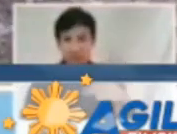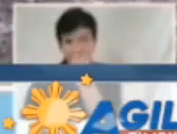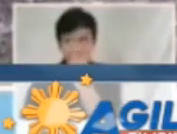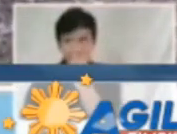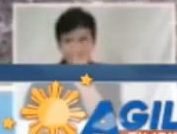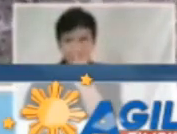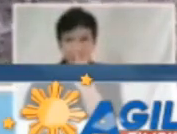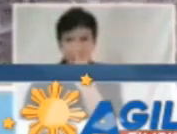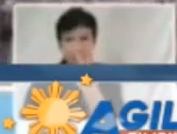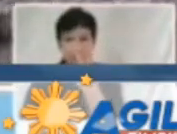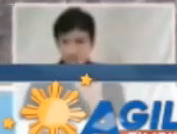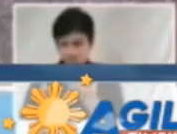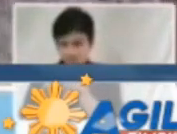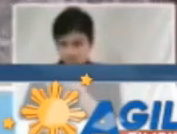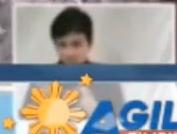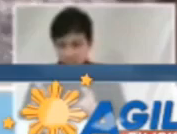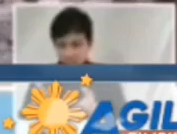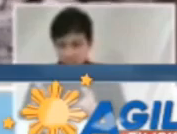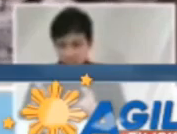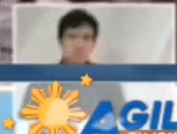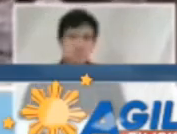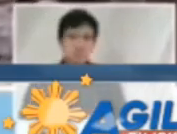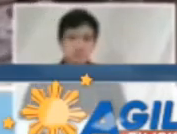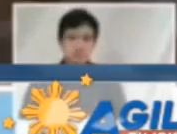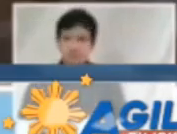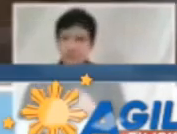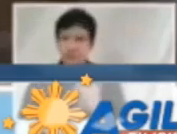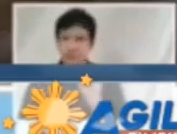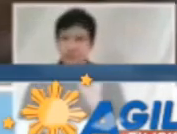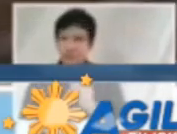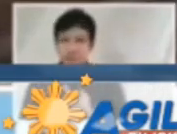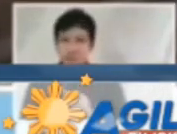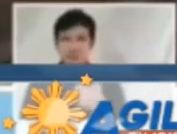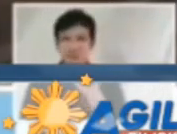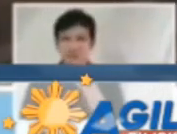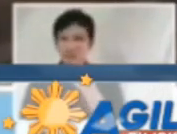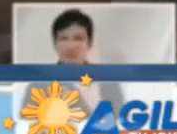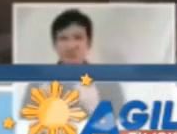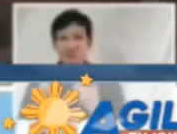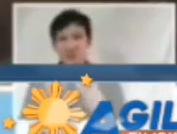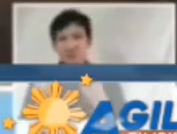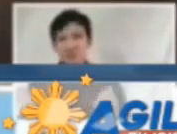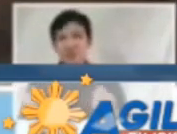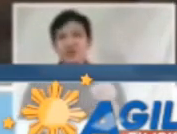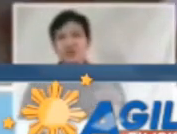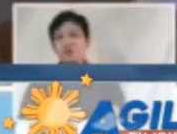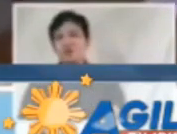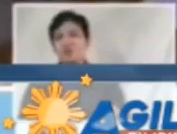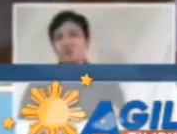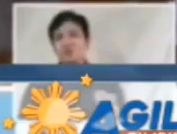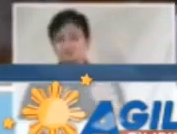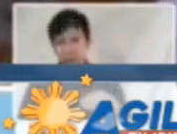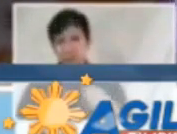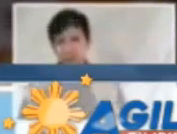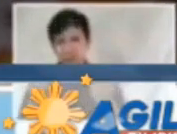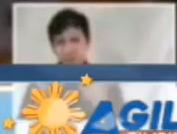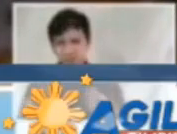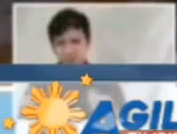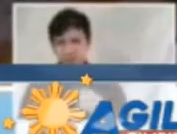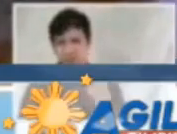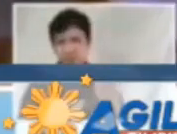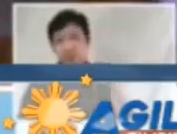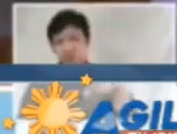yan na hinating ating mga kababayan, mga barangay kapitan, yung ayuda para sa mga pamilya, yan po